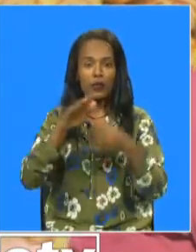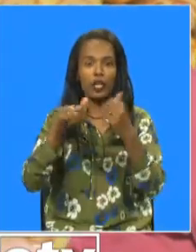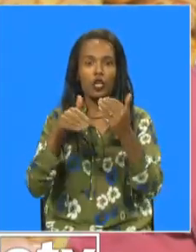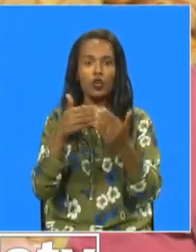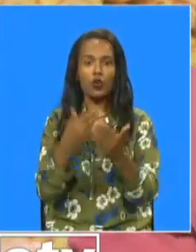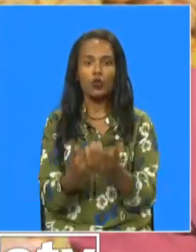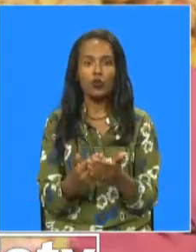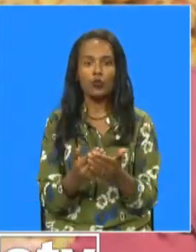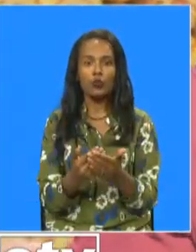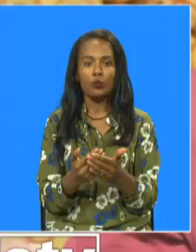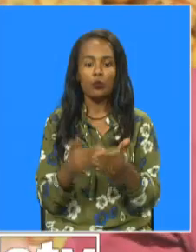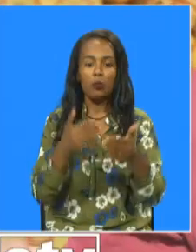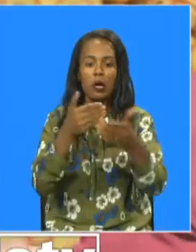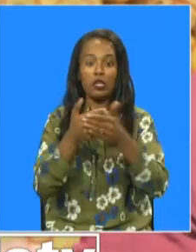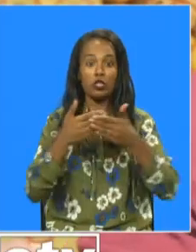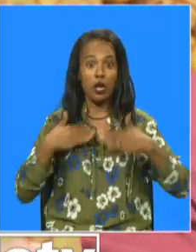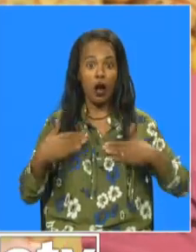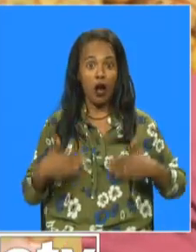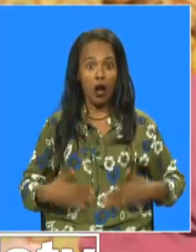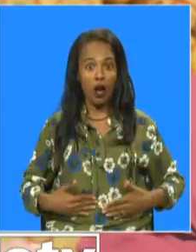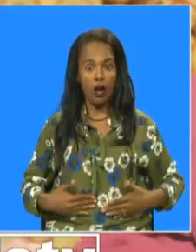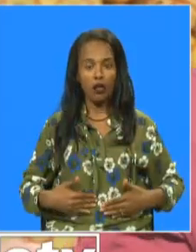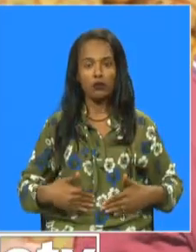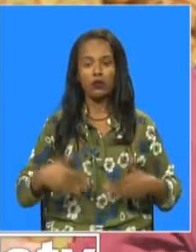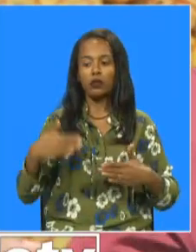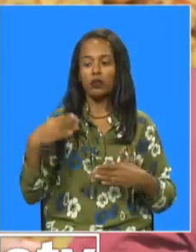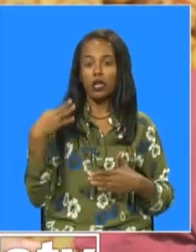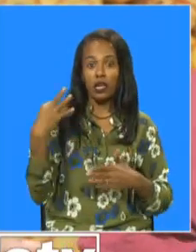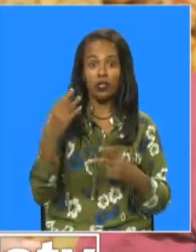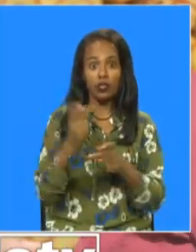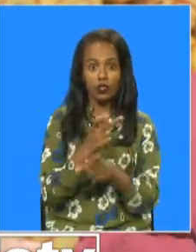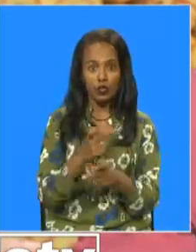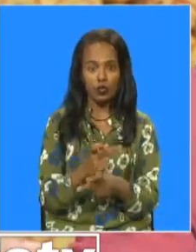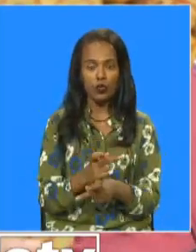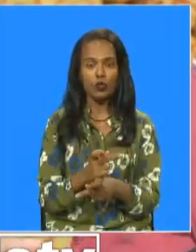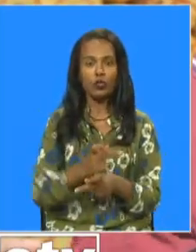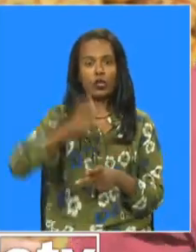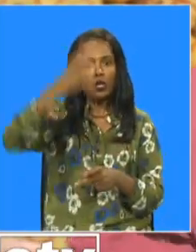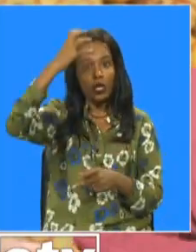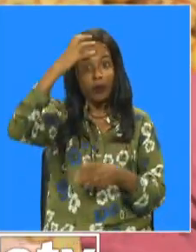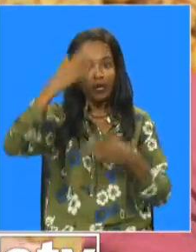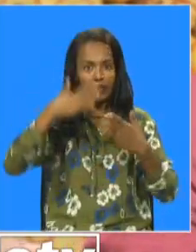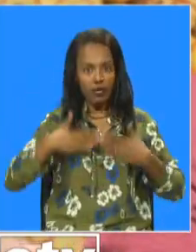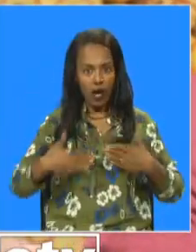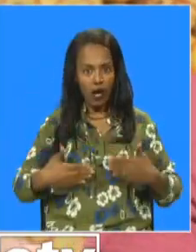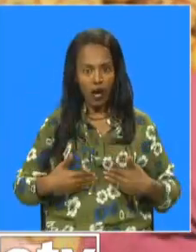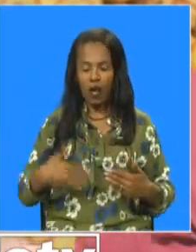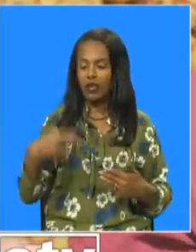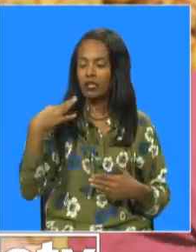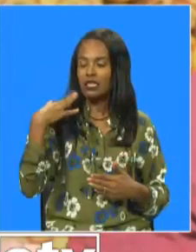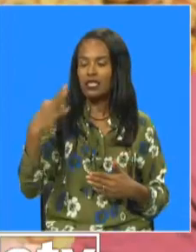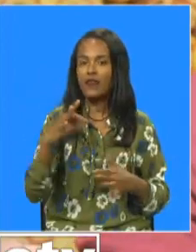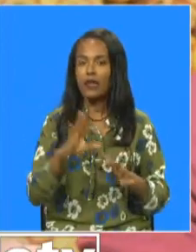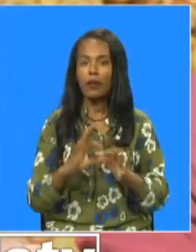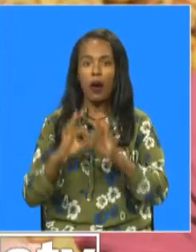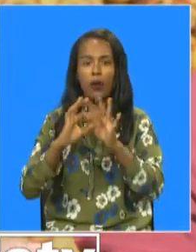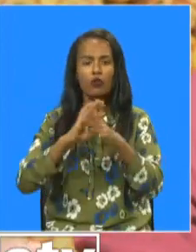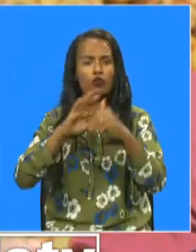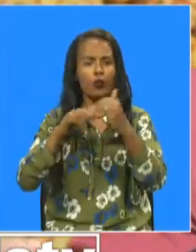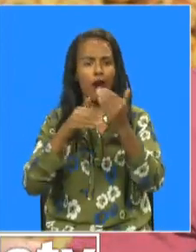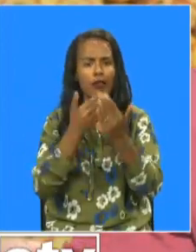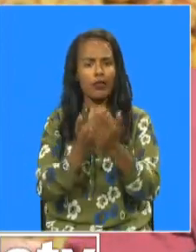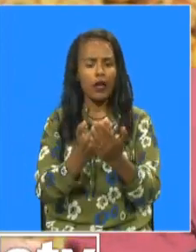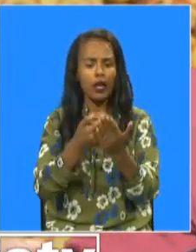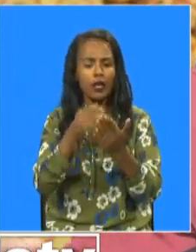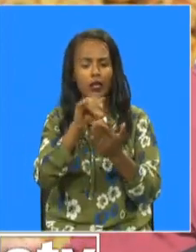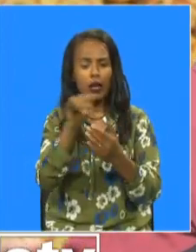የሁሉም ባለድርሻ አካላት ማለት ግብረሰናይ ድርጅቶች፣ የመንግስት አካላት፣ ሲቪል ማህበሮች በአጠቃላይ